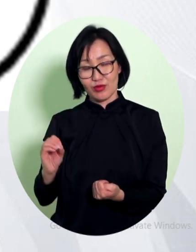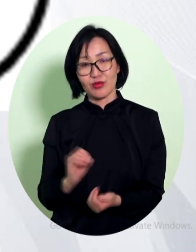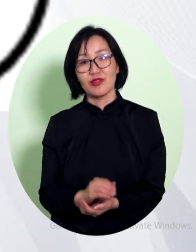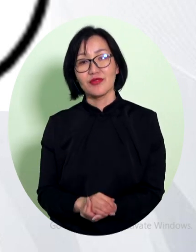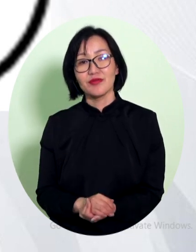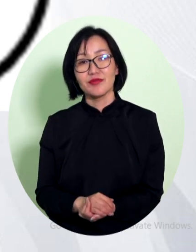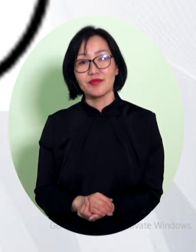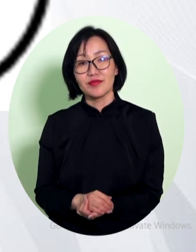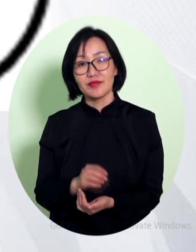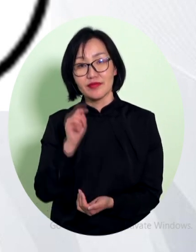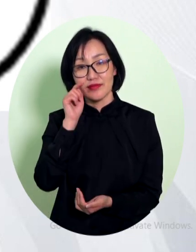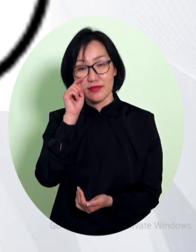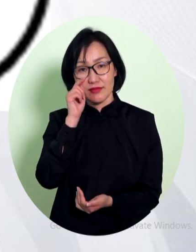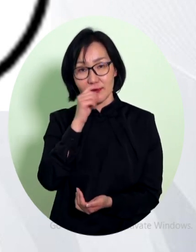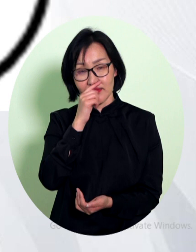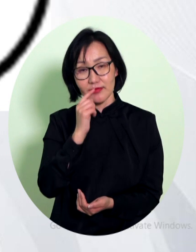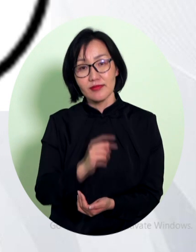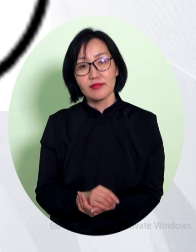25% байх нь шүү.